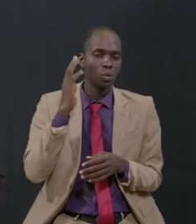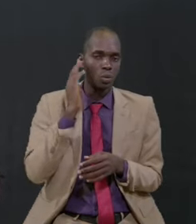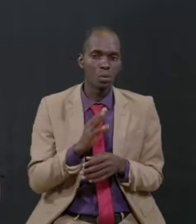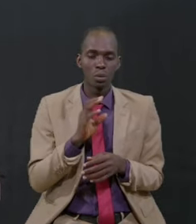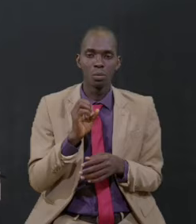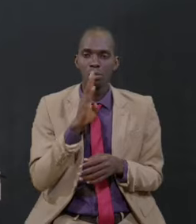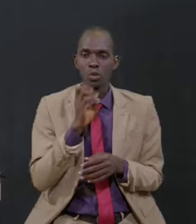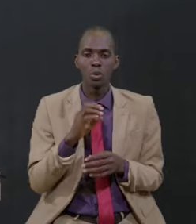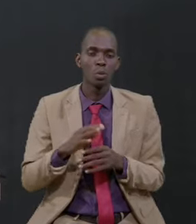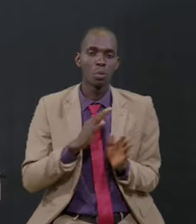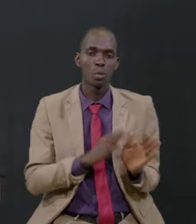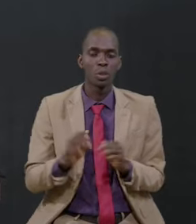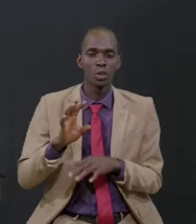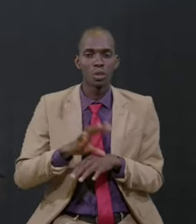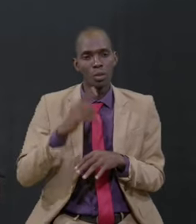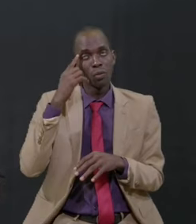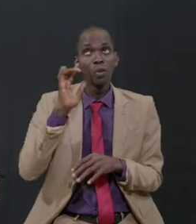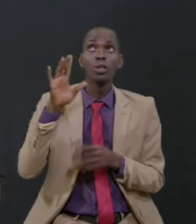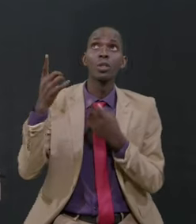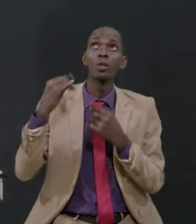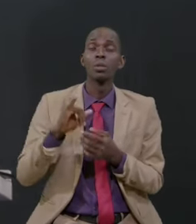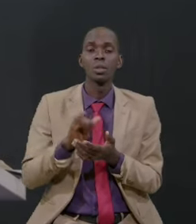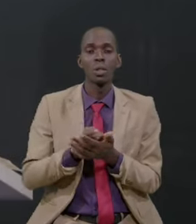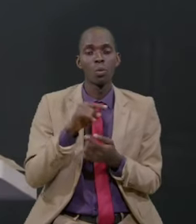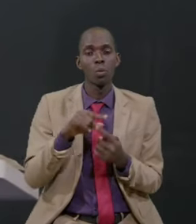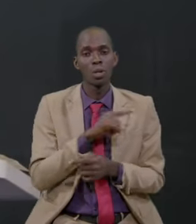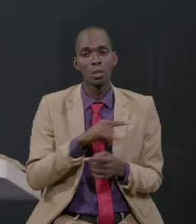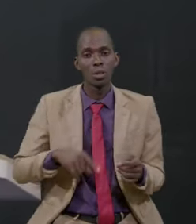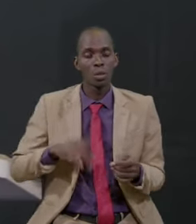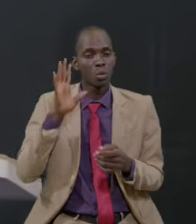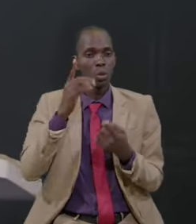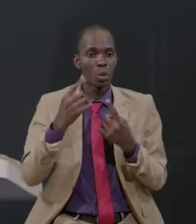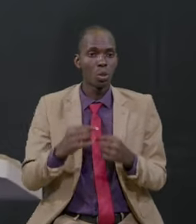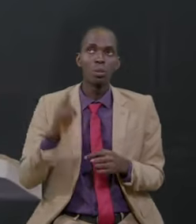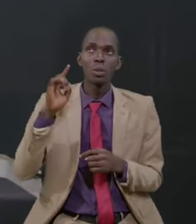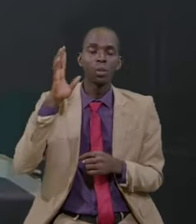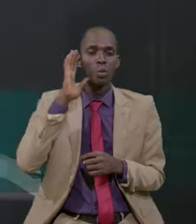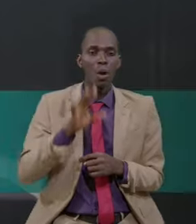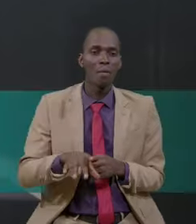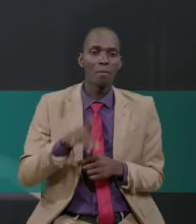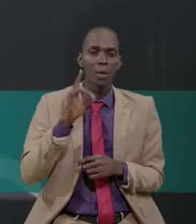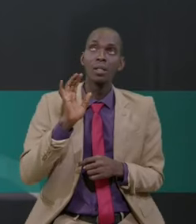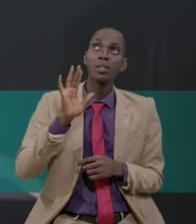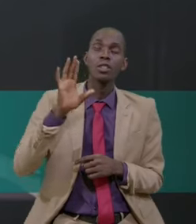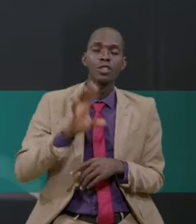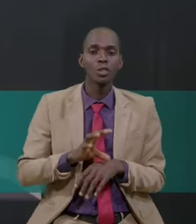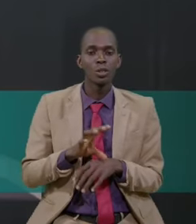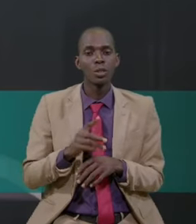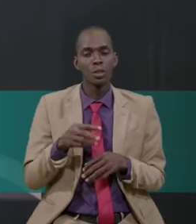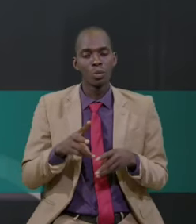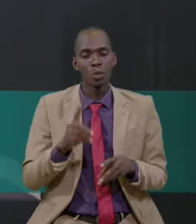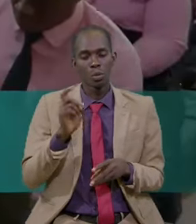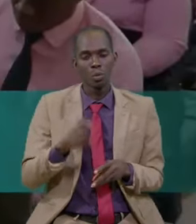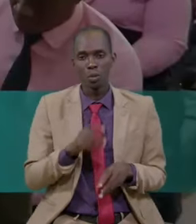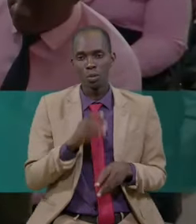retour du Seigneur, pour que lorsque le Seigneur reviendra, qu'il trouve l'Église telle qu'elle doit l'être au